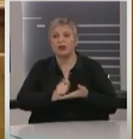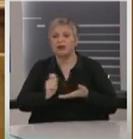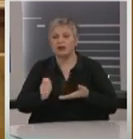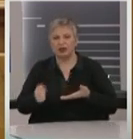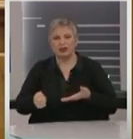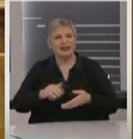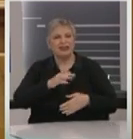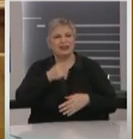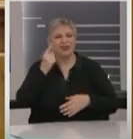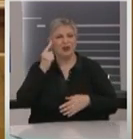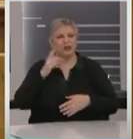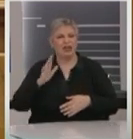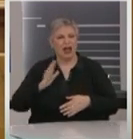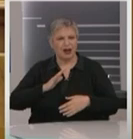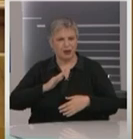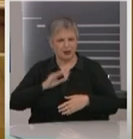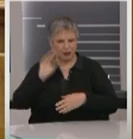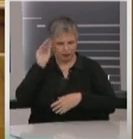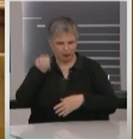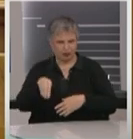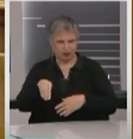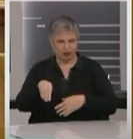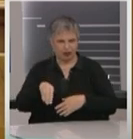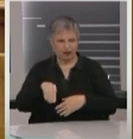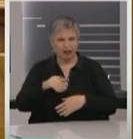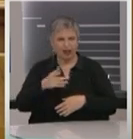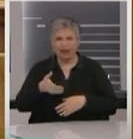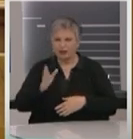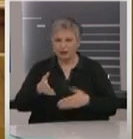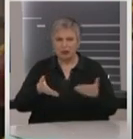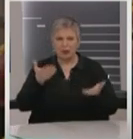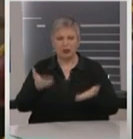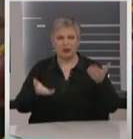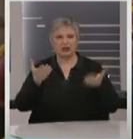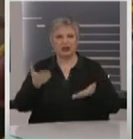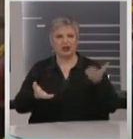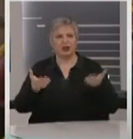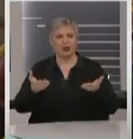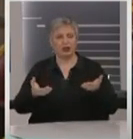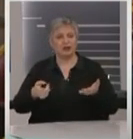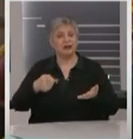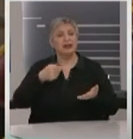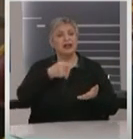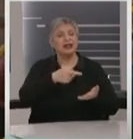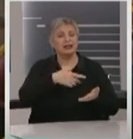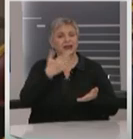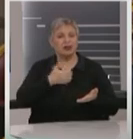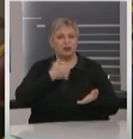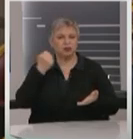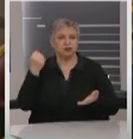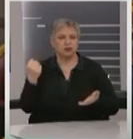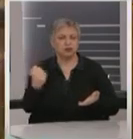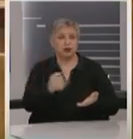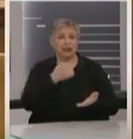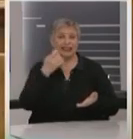είναι αδαής, δεν κάνει συγκρίσεις. Δεν συγκρίνει δηλαδή ότι εσείς με 10 φορές πιο σκληρά μέτρα